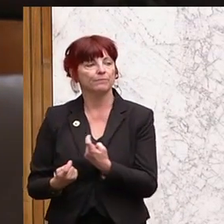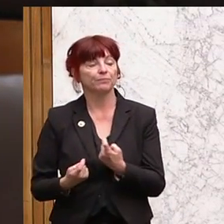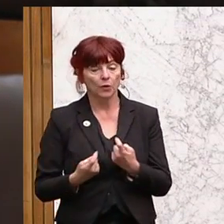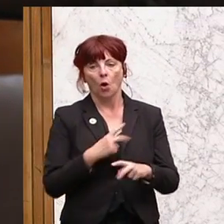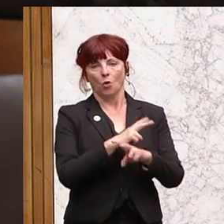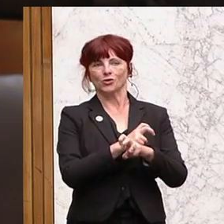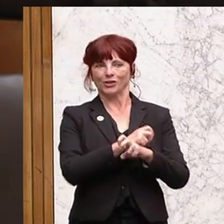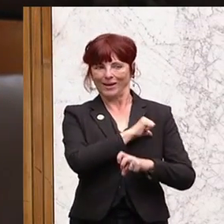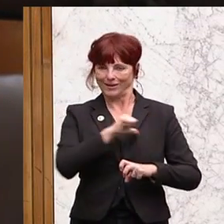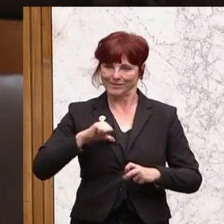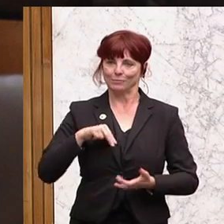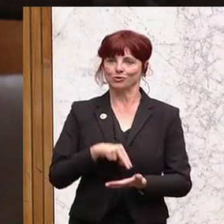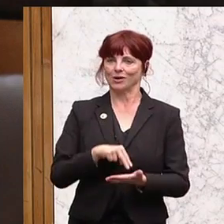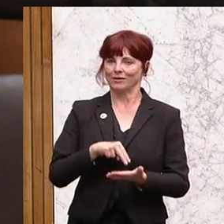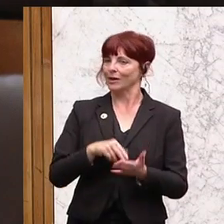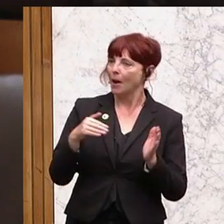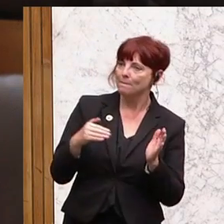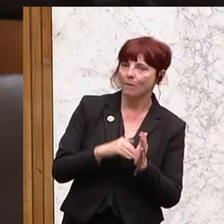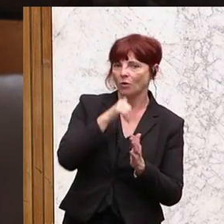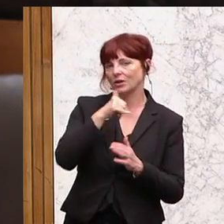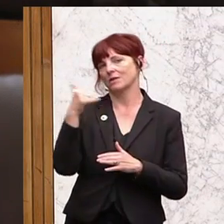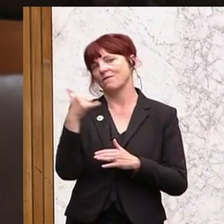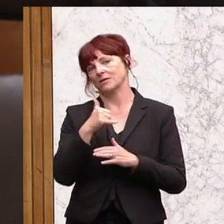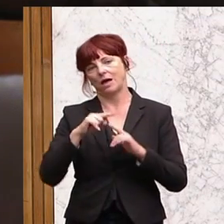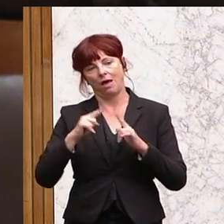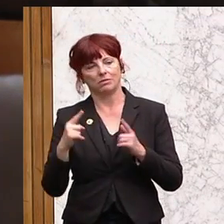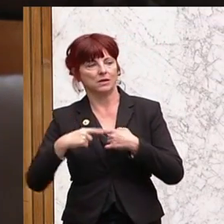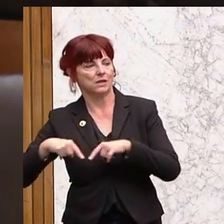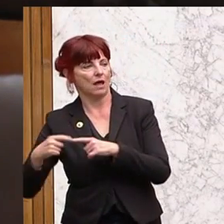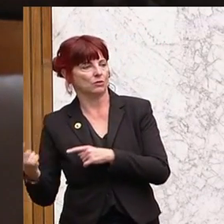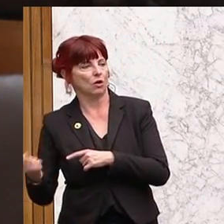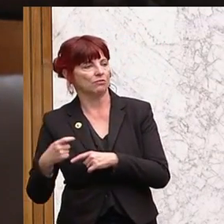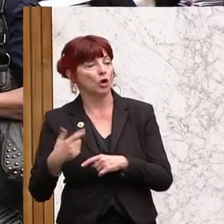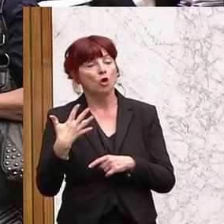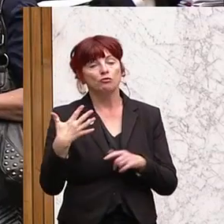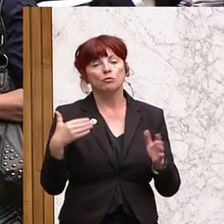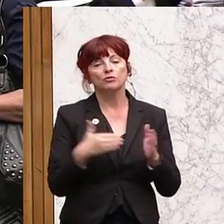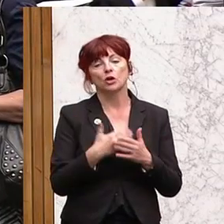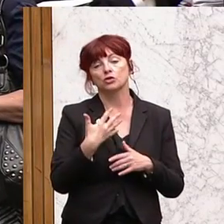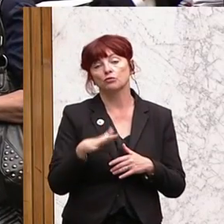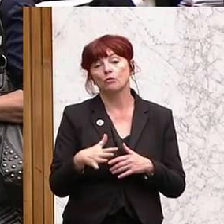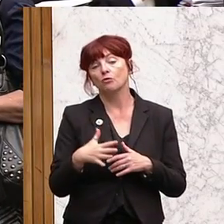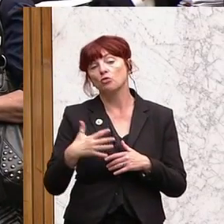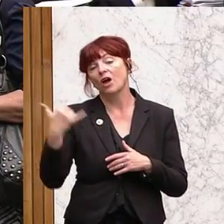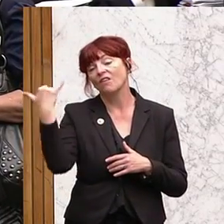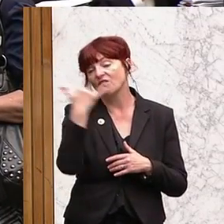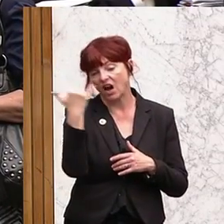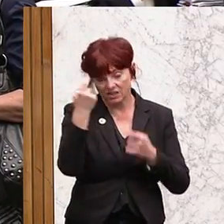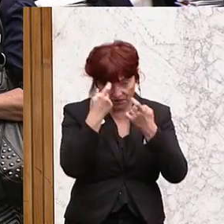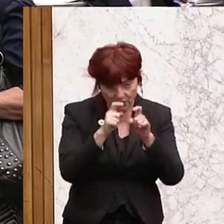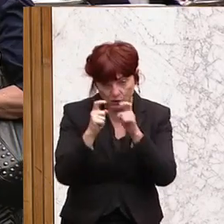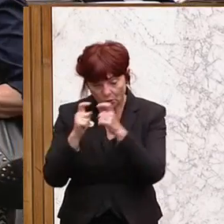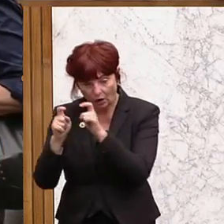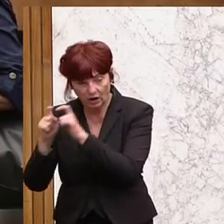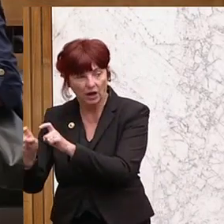ein wesentliches Lebensmittel 5500 Wasserversorger garantieren das auch das